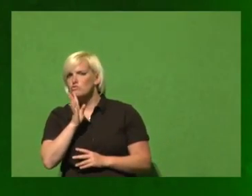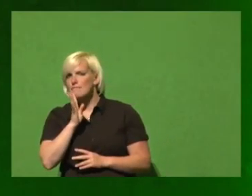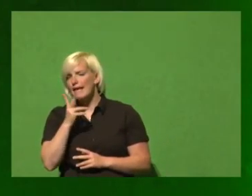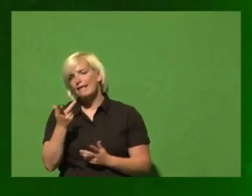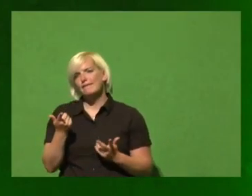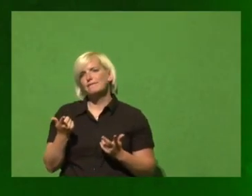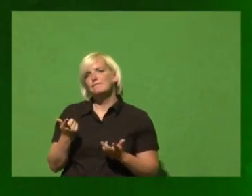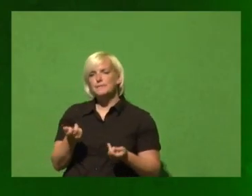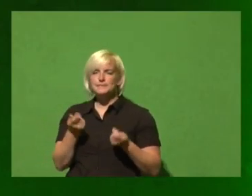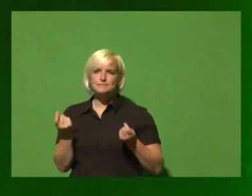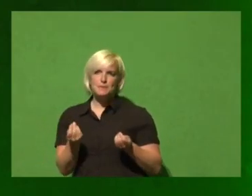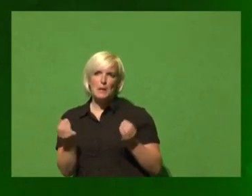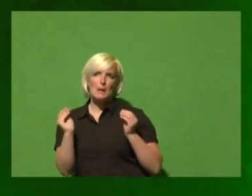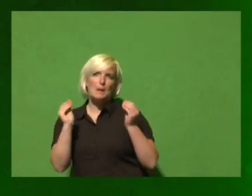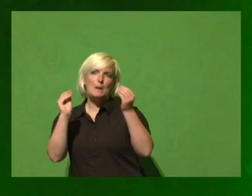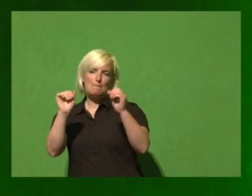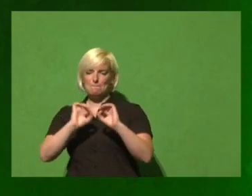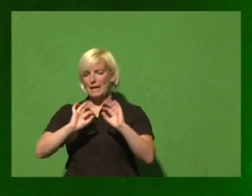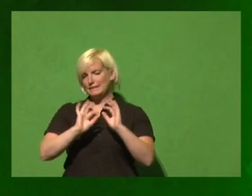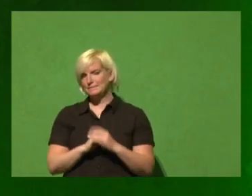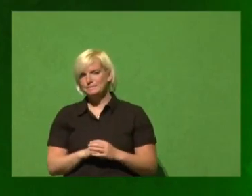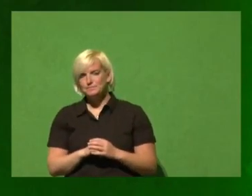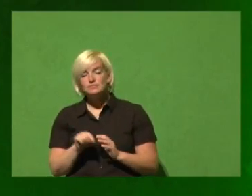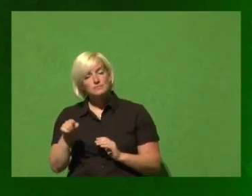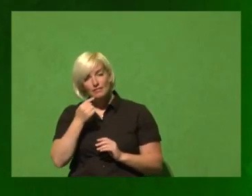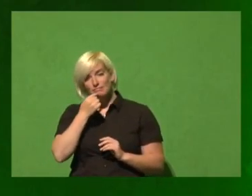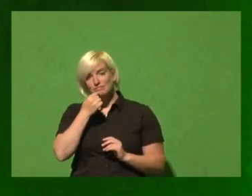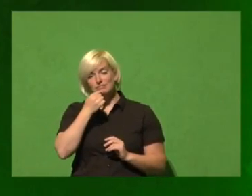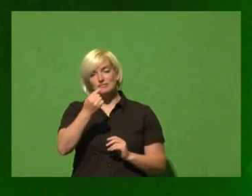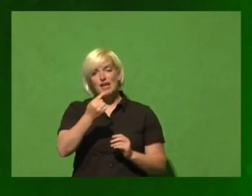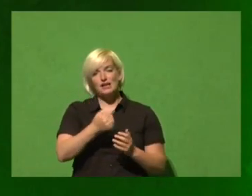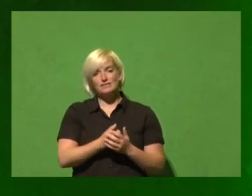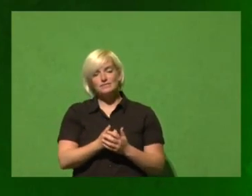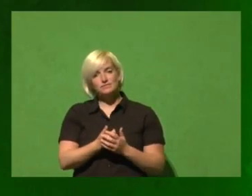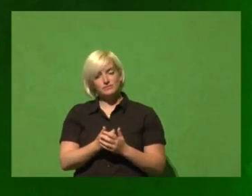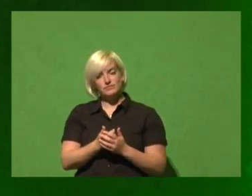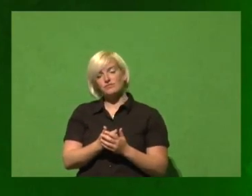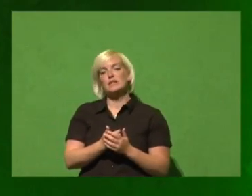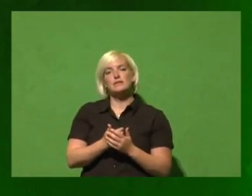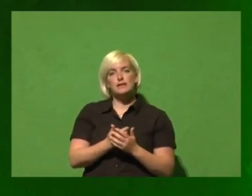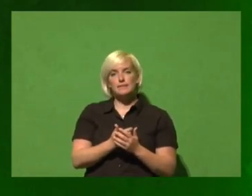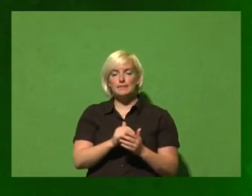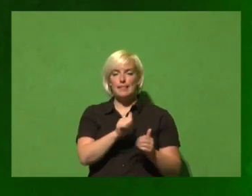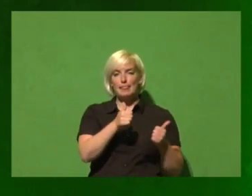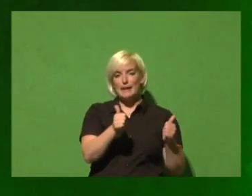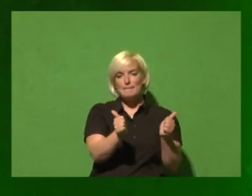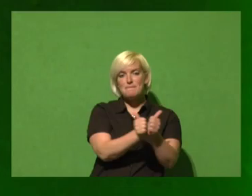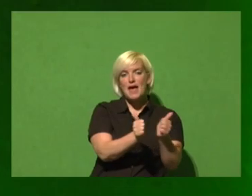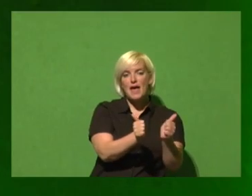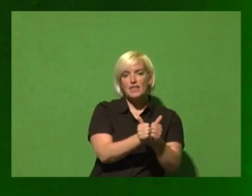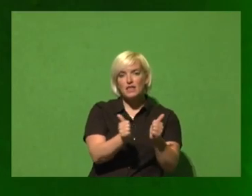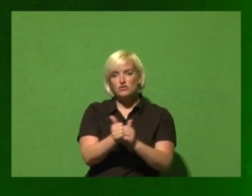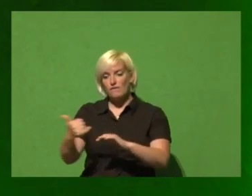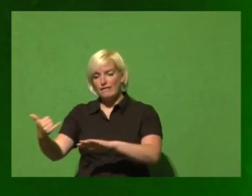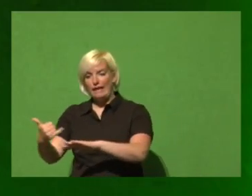bildungsbürgerlich geschmäcklerischer. Er sagt, die Unterschiede zwischen Lebenspartnerschaft und Ehe